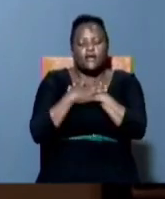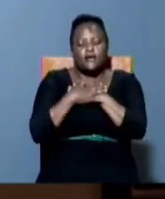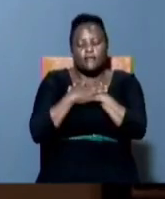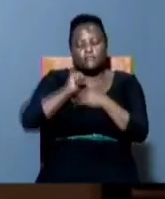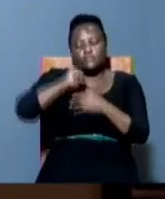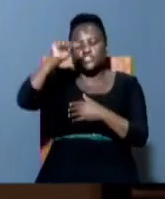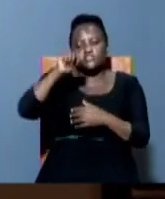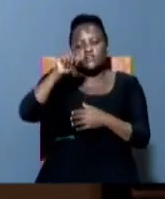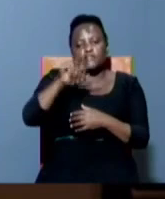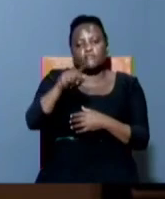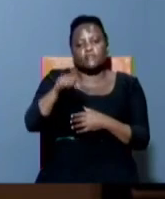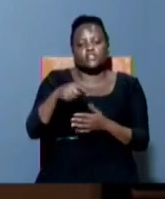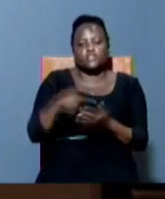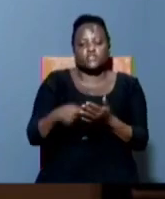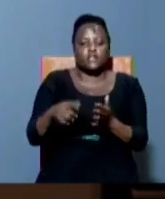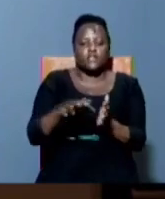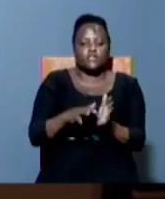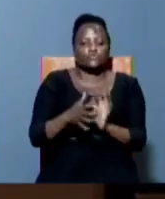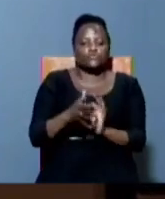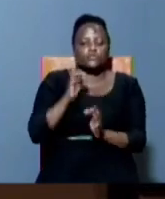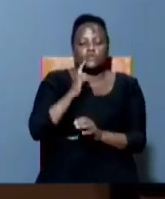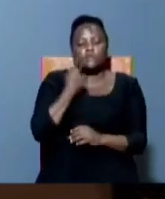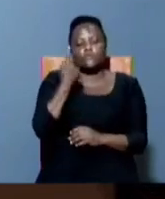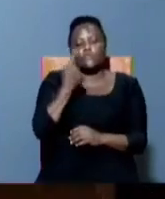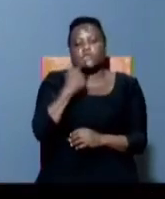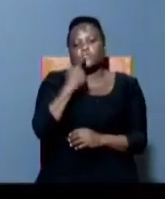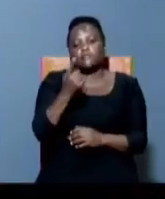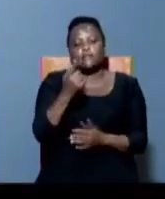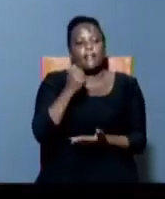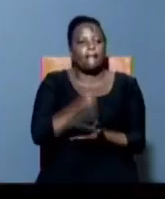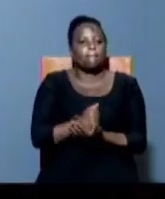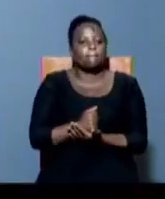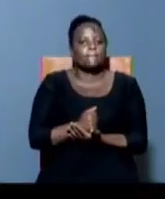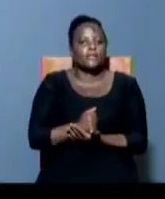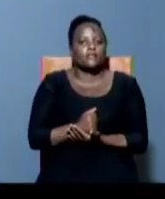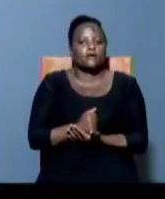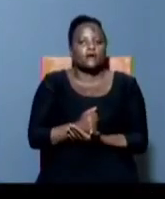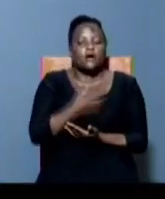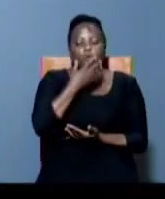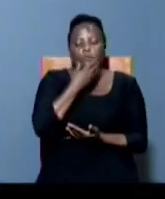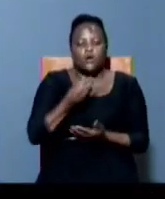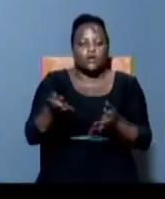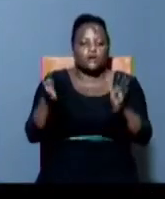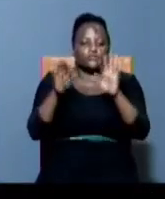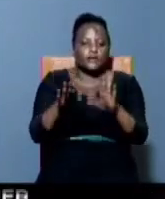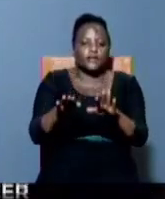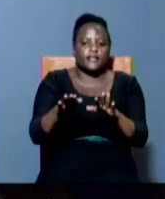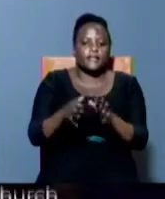Yesu. Kila mmoja aseme amina. Bwana atubariki.